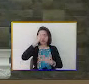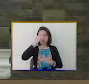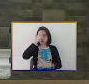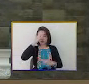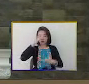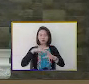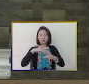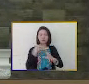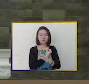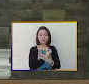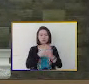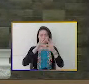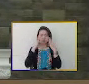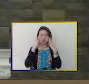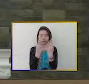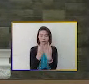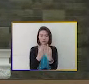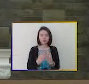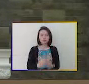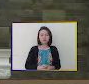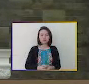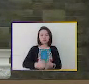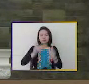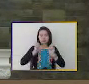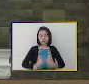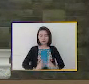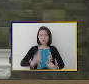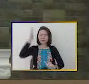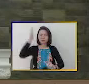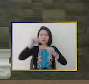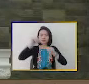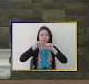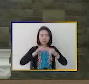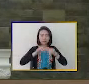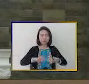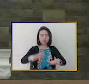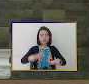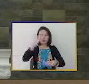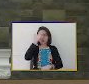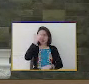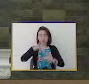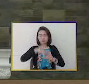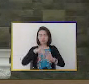family. Let your miracles be known in our family.